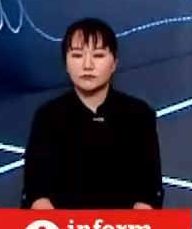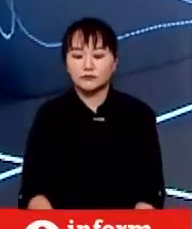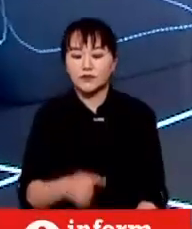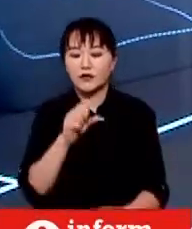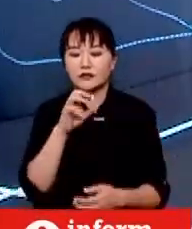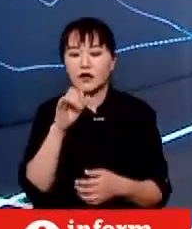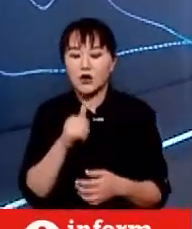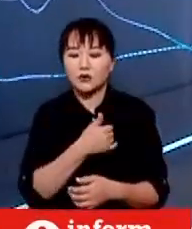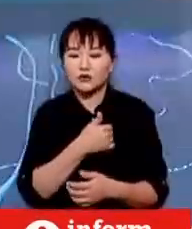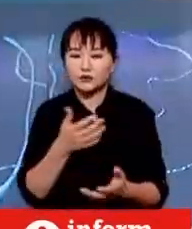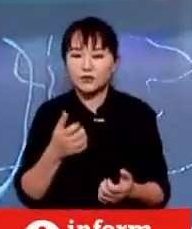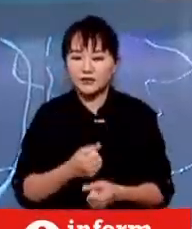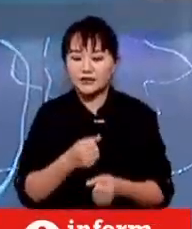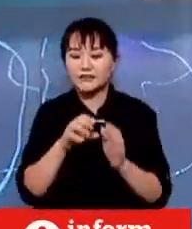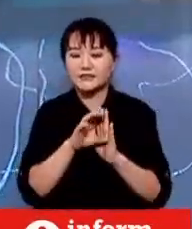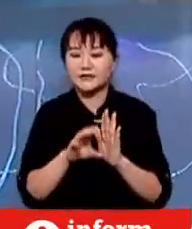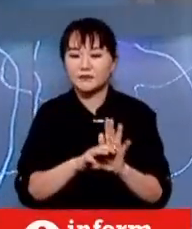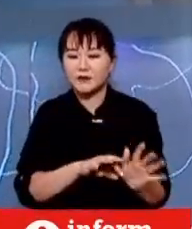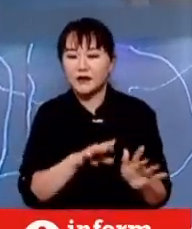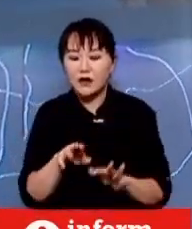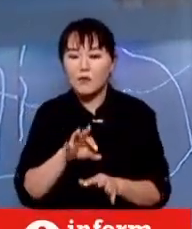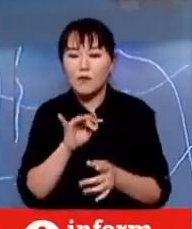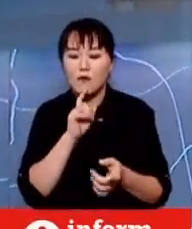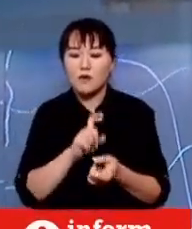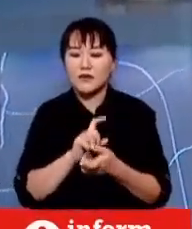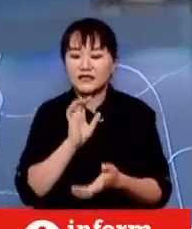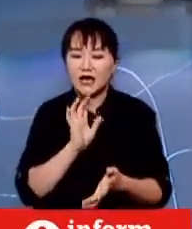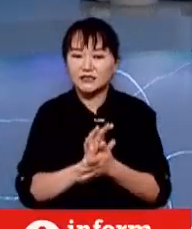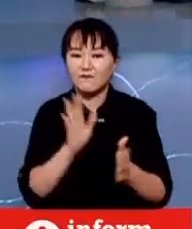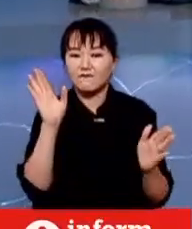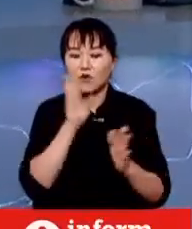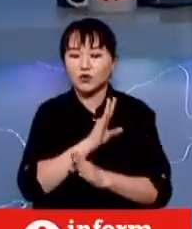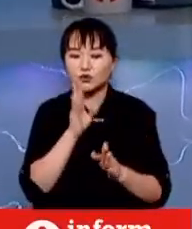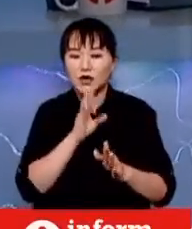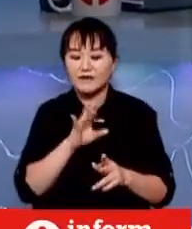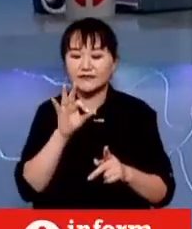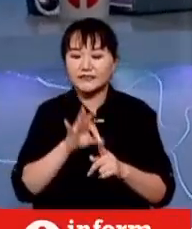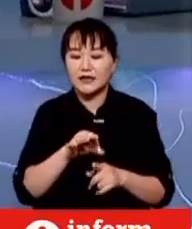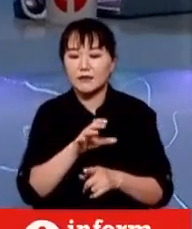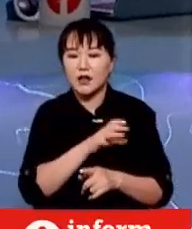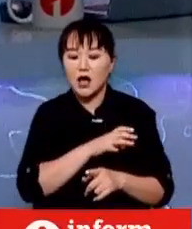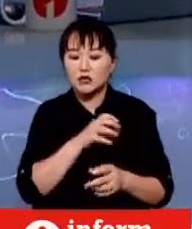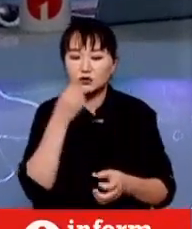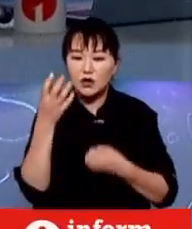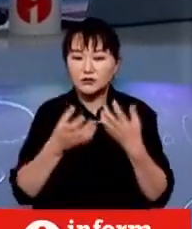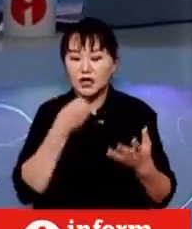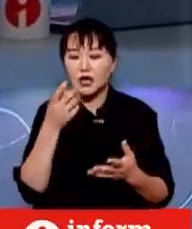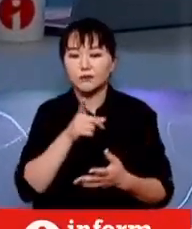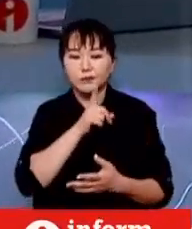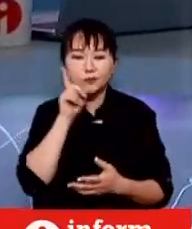В ИТРАУ намерены принять системные меры по борьбе с загрязнением воздуха. В целях благоустройства и озеленения города